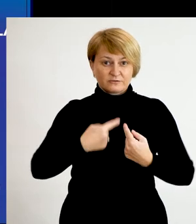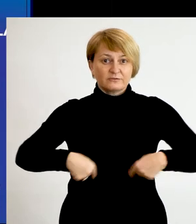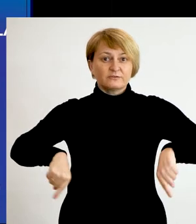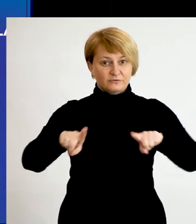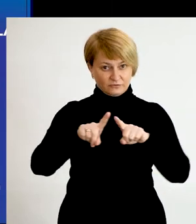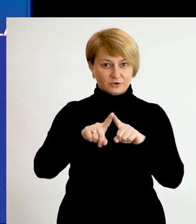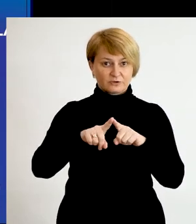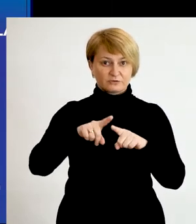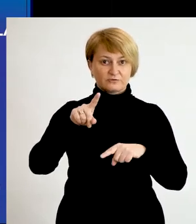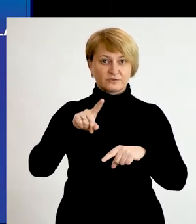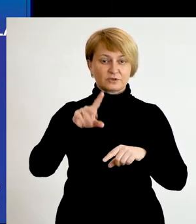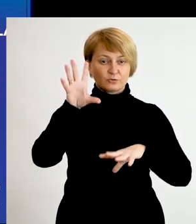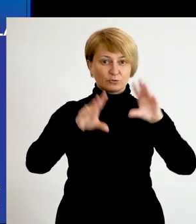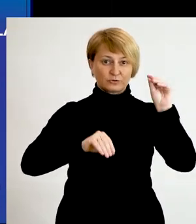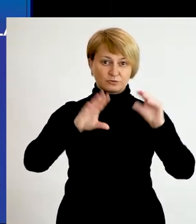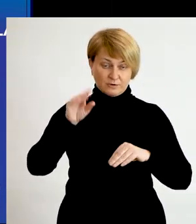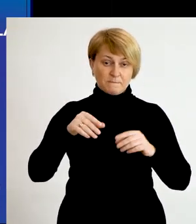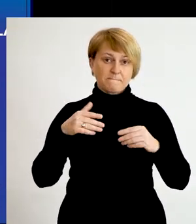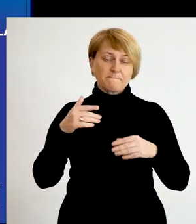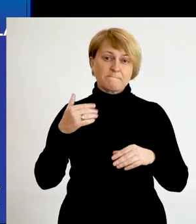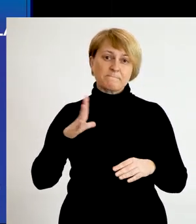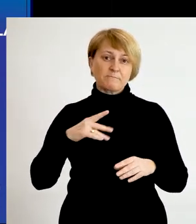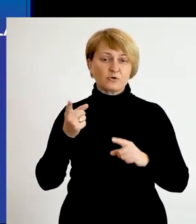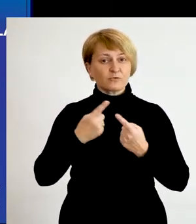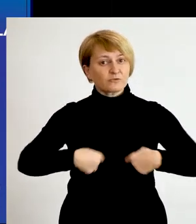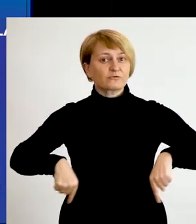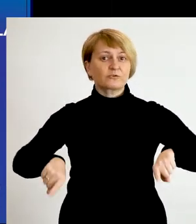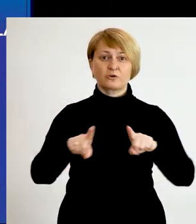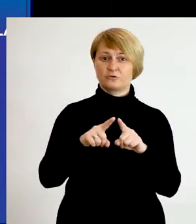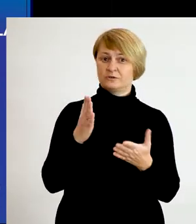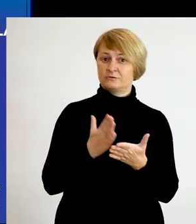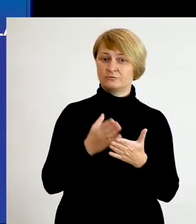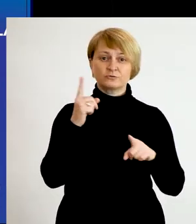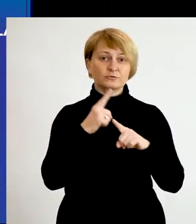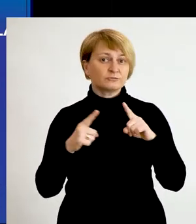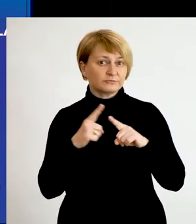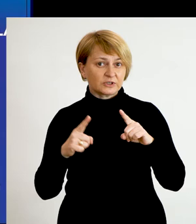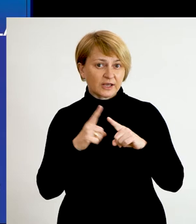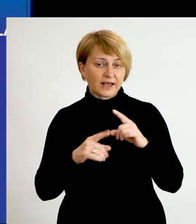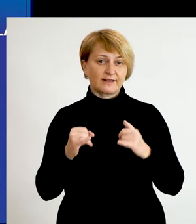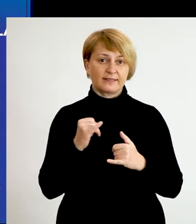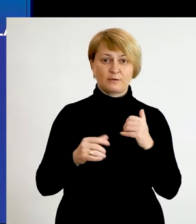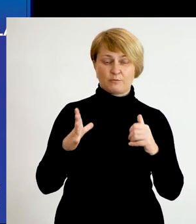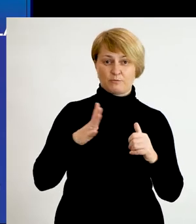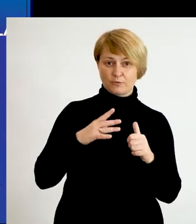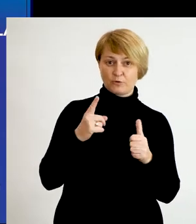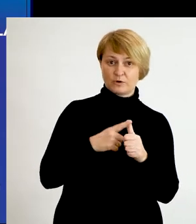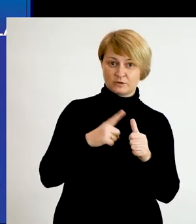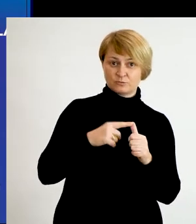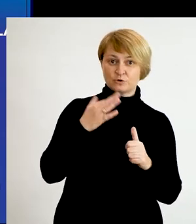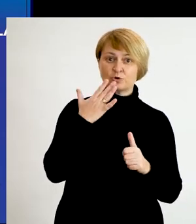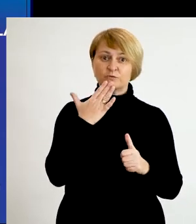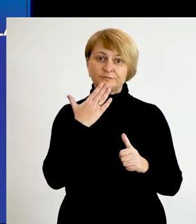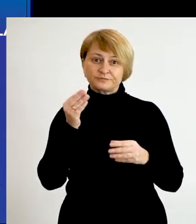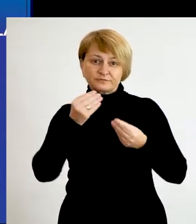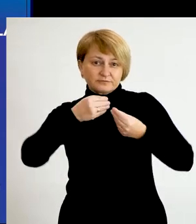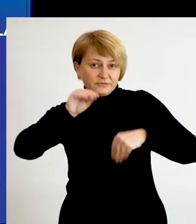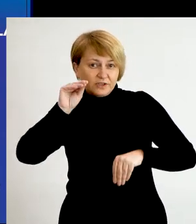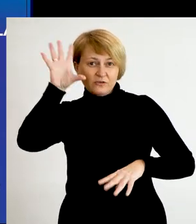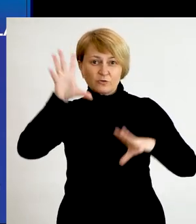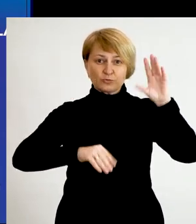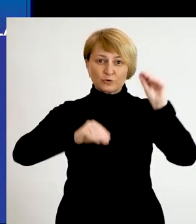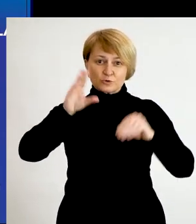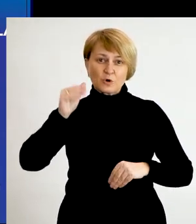do zeszłego roku, zostały zrealizowane tylko w części. Czyli kiedy mówiliśmy o tym, że będziemy mieć największy